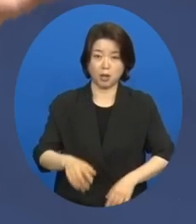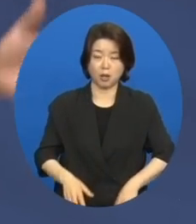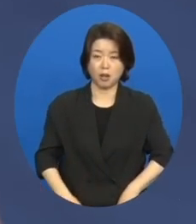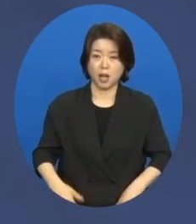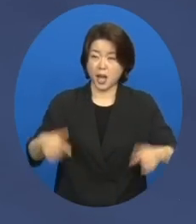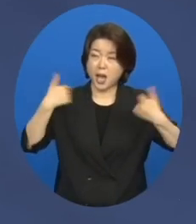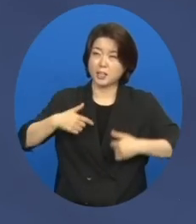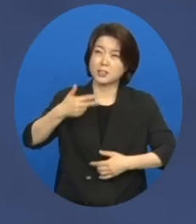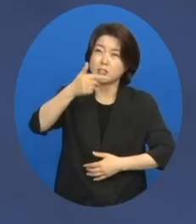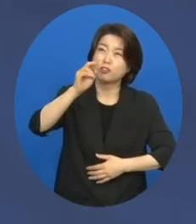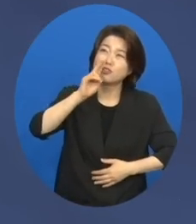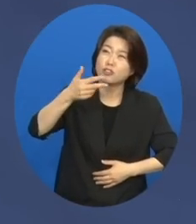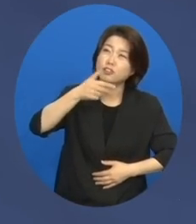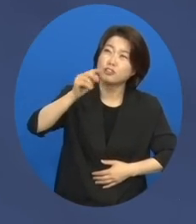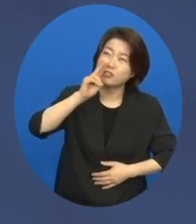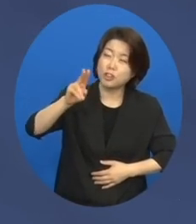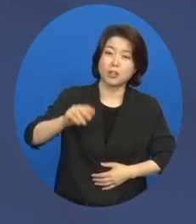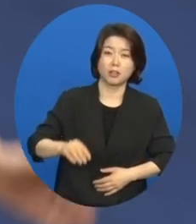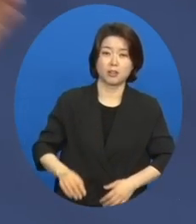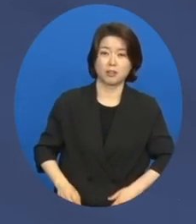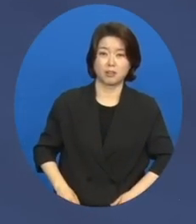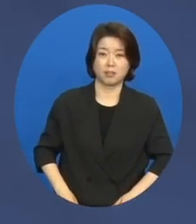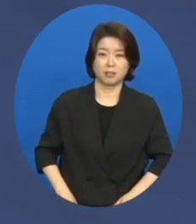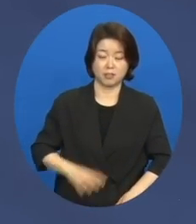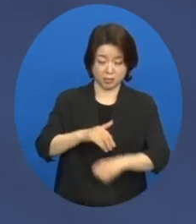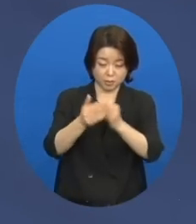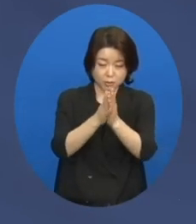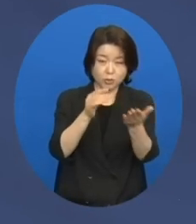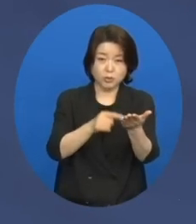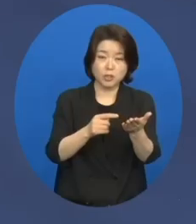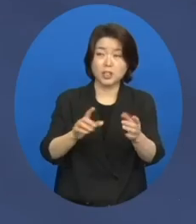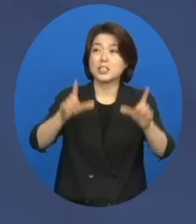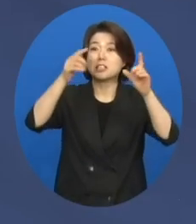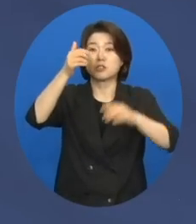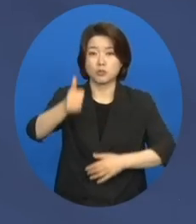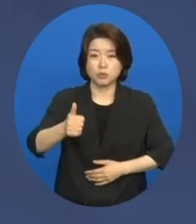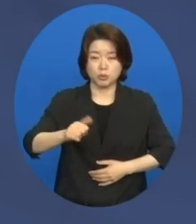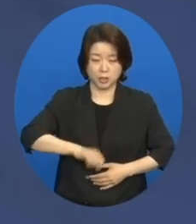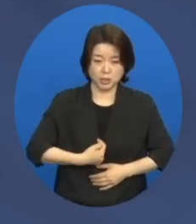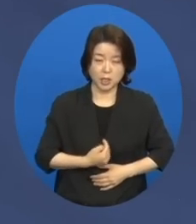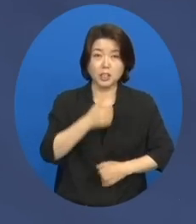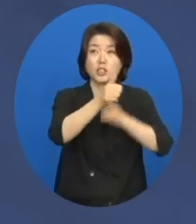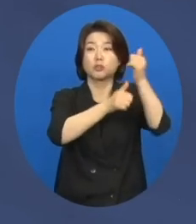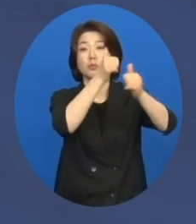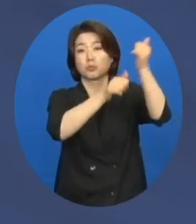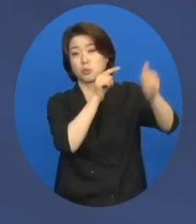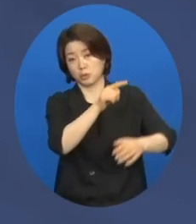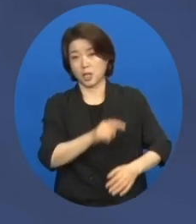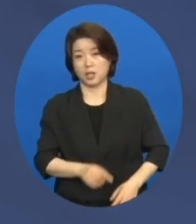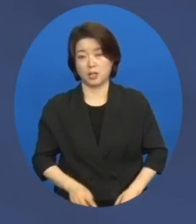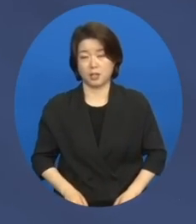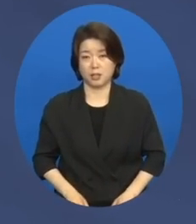늘 주여주여 하면서 성경의 주인공들이 자기들의 조상들 아니에요.